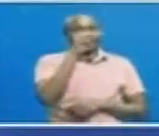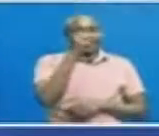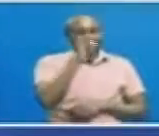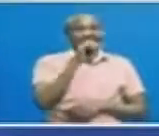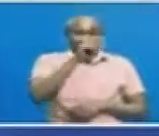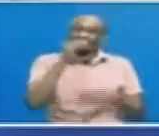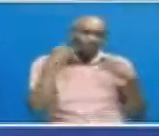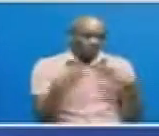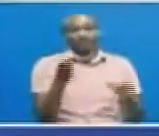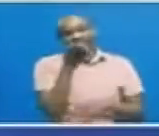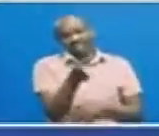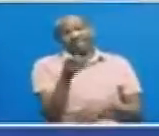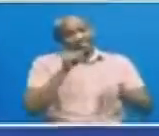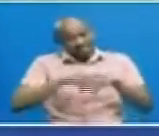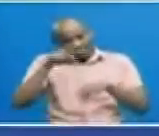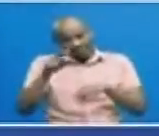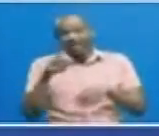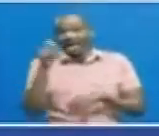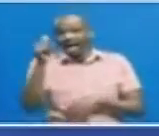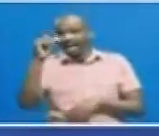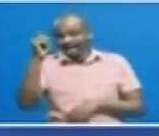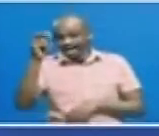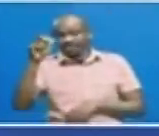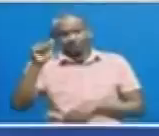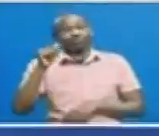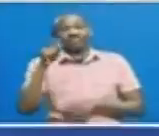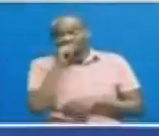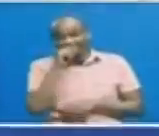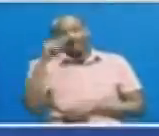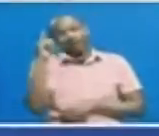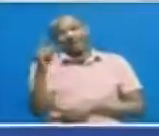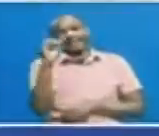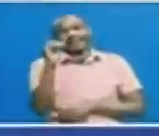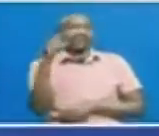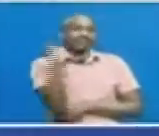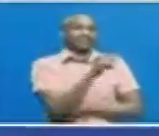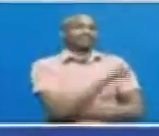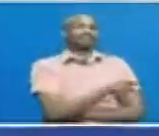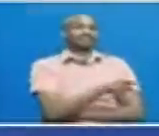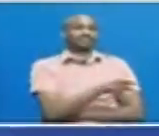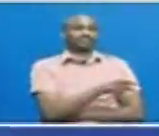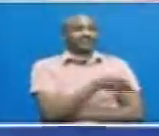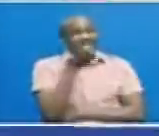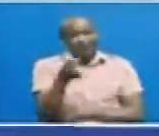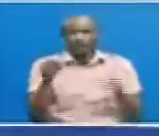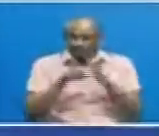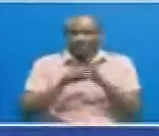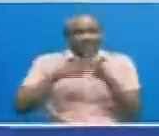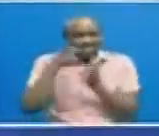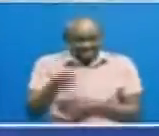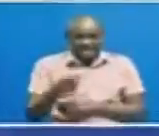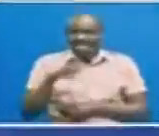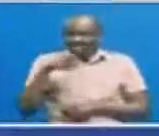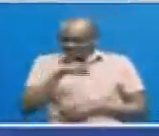nje ya mashindano hayo baada ya kulazwa na Alliance ya Tanzania bao moja kwa sufuri. Baada ya mechi hiyo, vurugu ilianza baada ya vijana wa